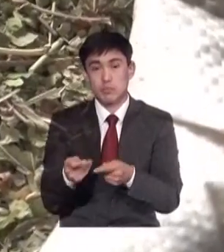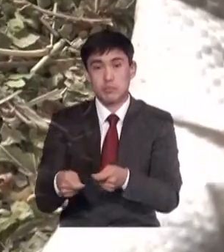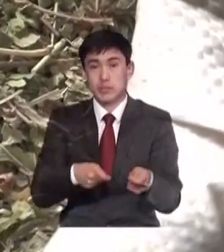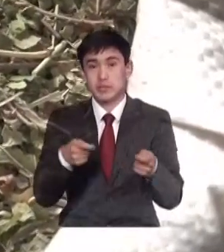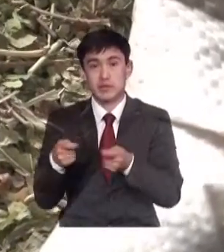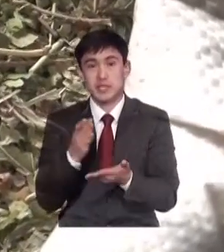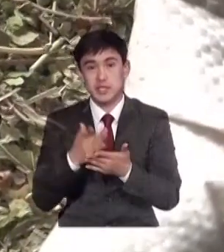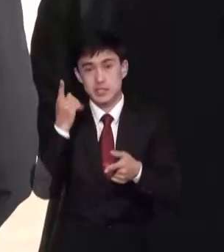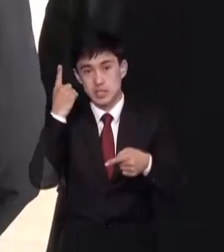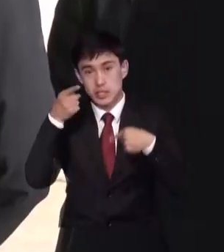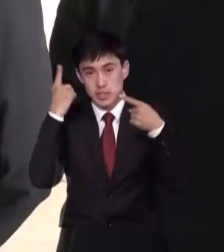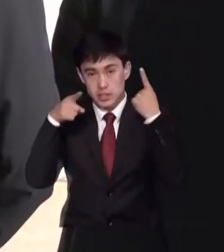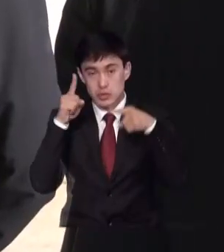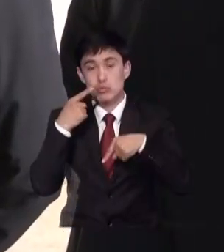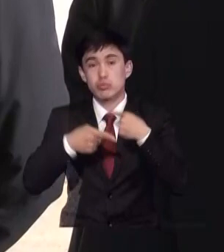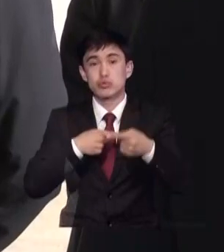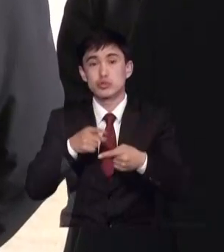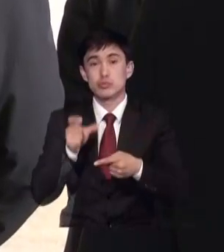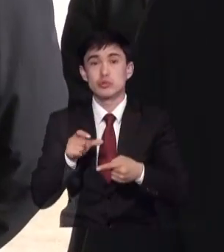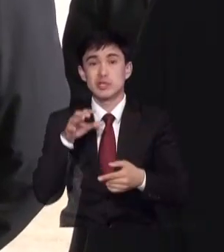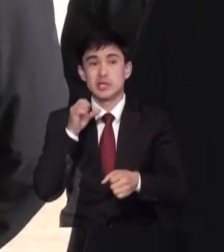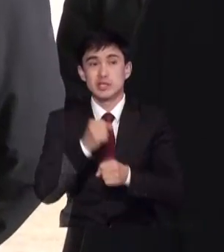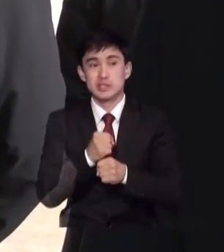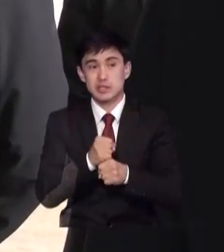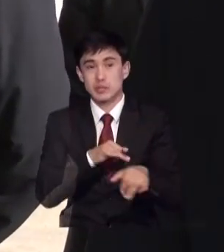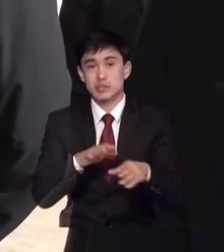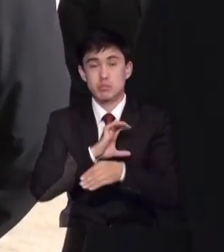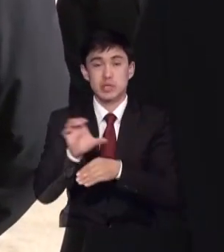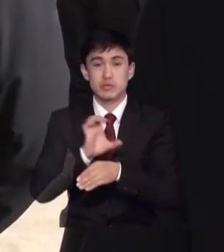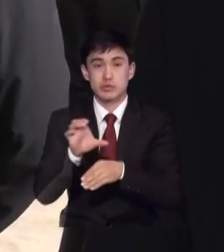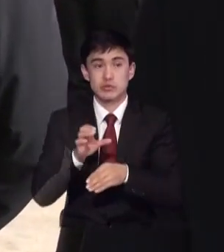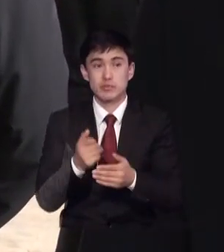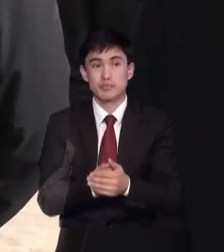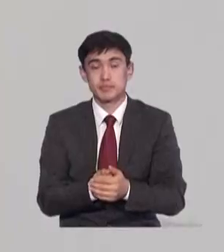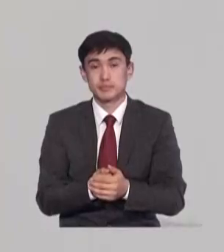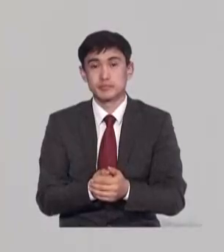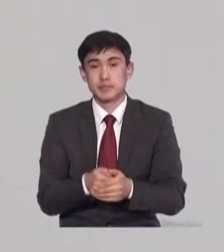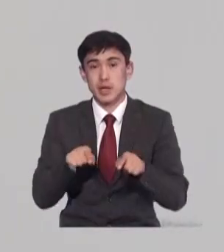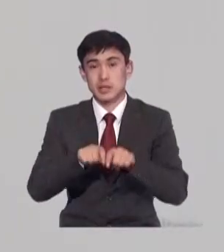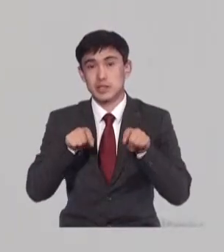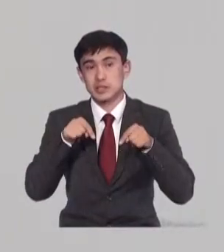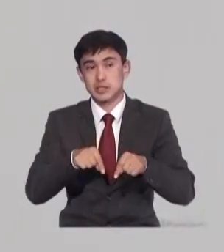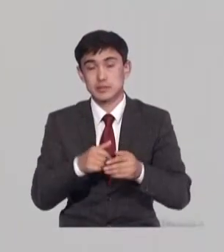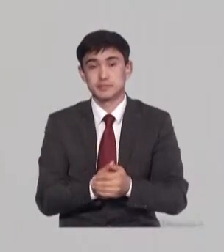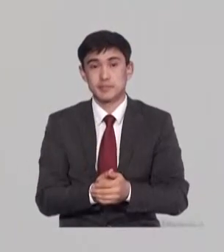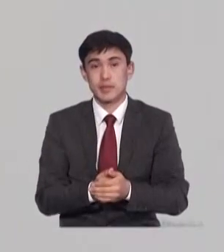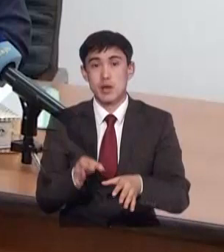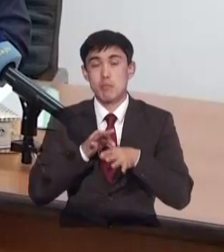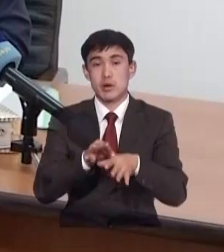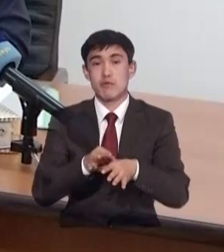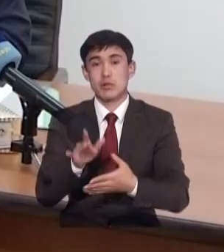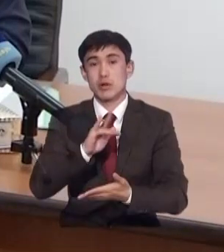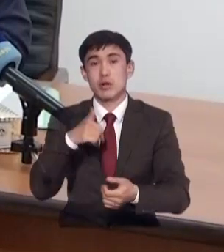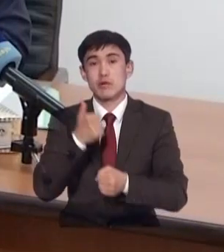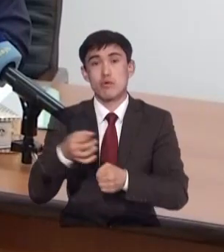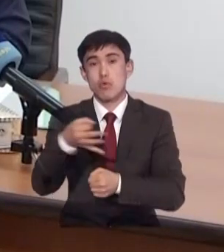есть идея, что в будущем, чтобы люди занялись как бы производством, какой-то открыть здесь. Провел в этот день глава области и